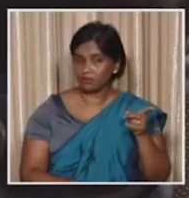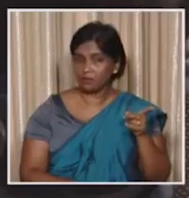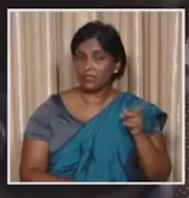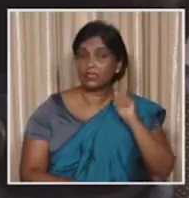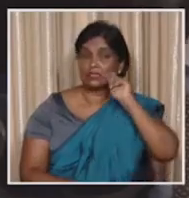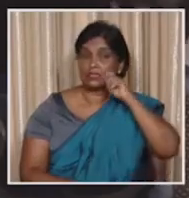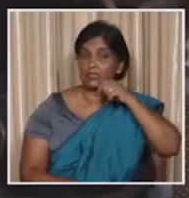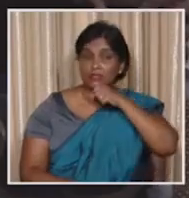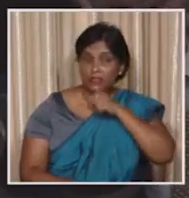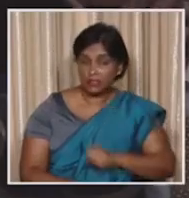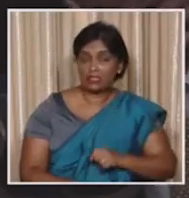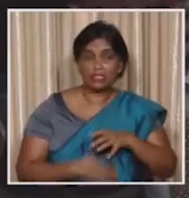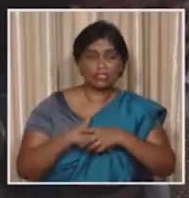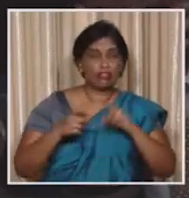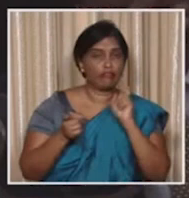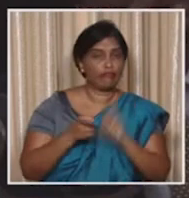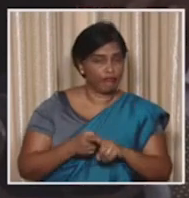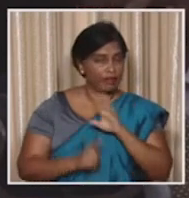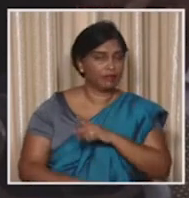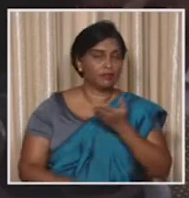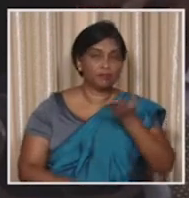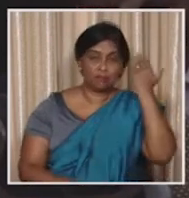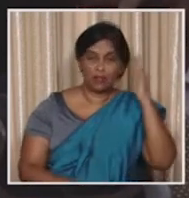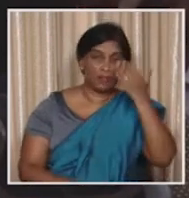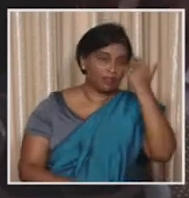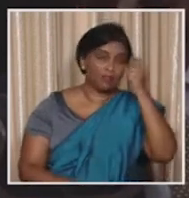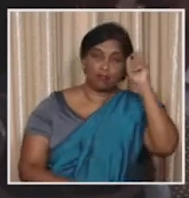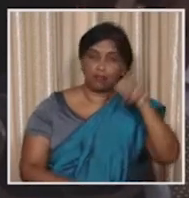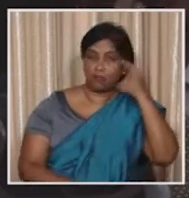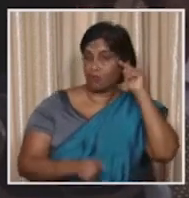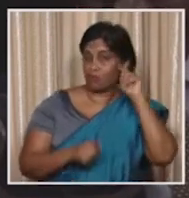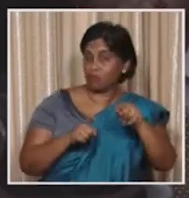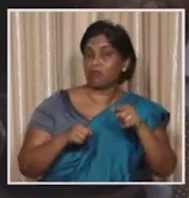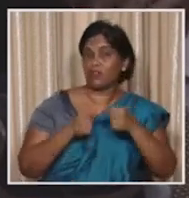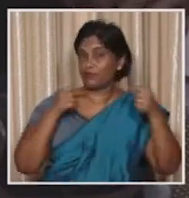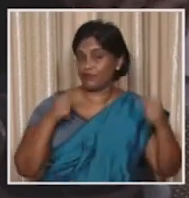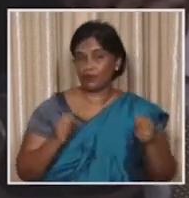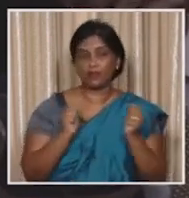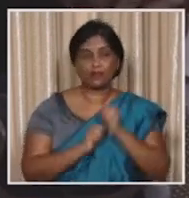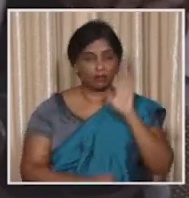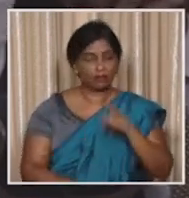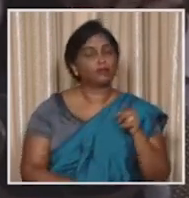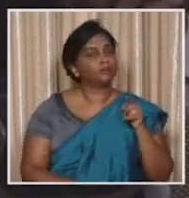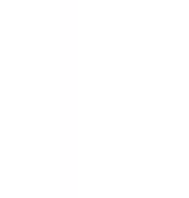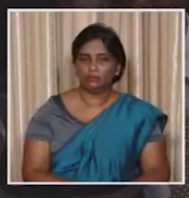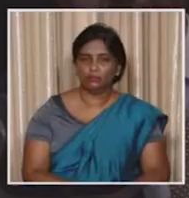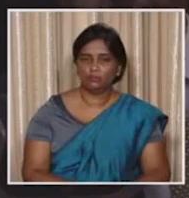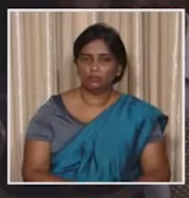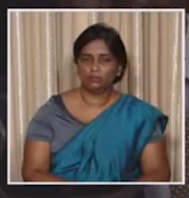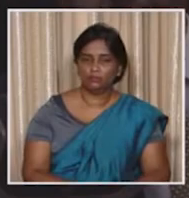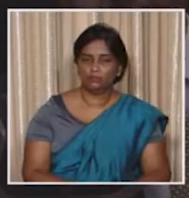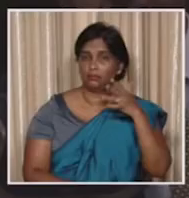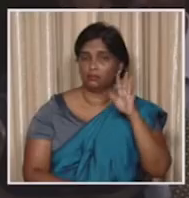எதிராக மலைய மக்களுக்கு எதிராக செயல்பட்டார் என்றும் ஒரு அப்பட்டமான பொய்யை ஒரு நீதியமைச்சராக இருந்து கொண்டு 48ஆம் ஆண்டிலே கொண்டுவரப்பட்ட